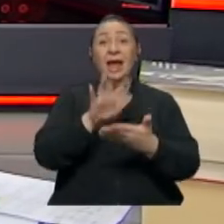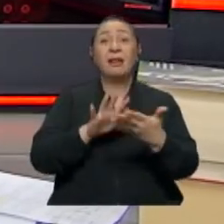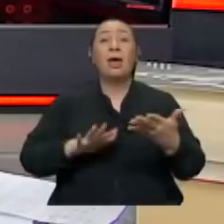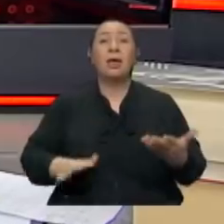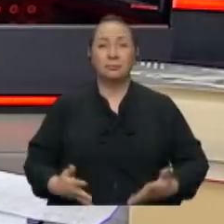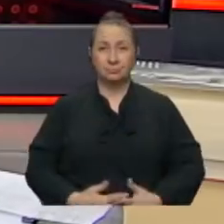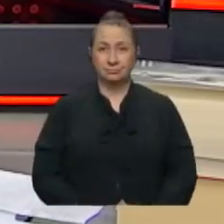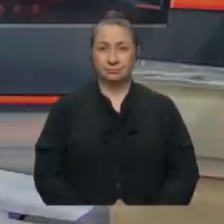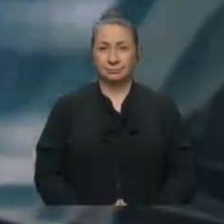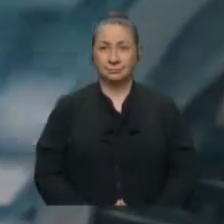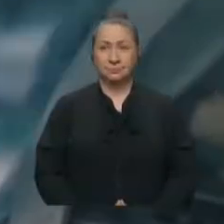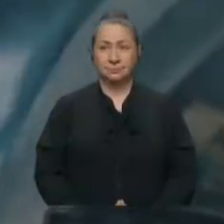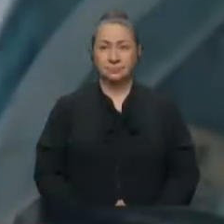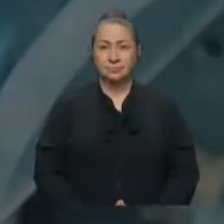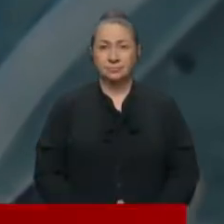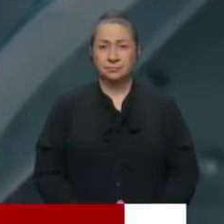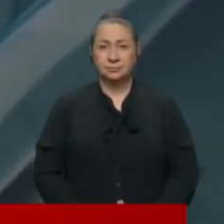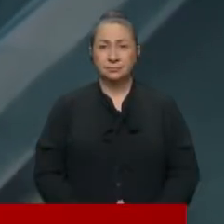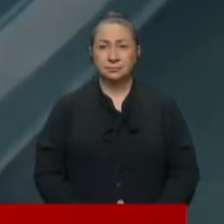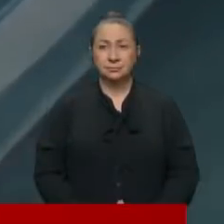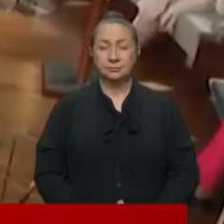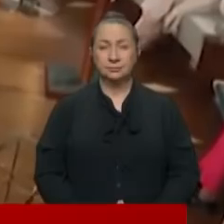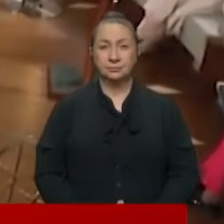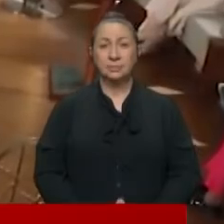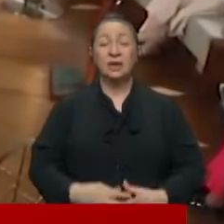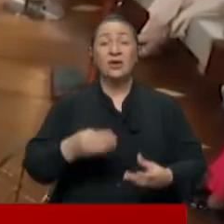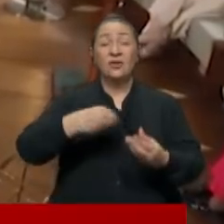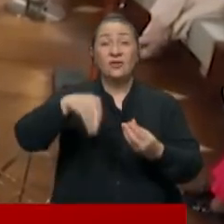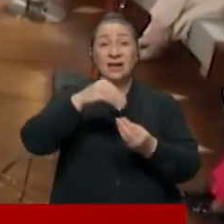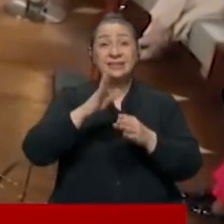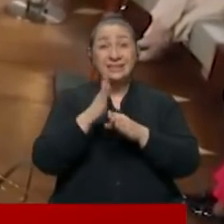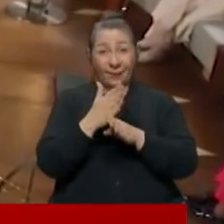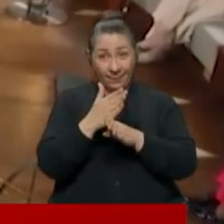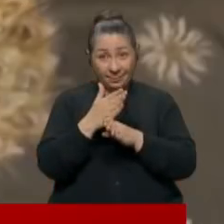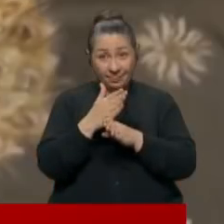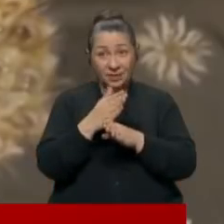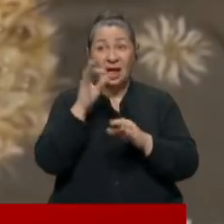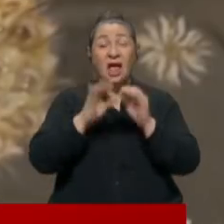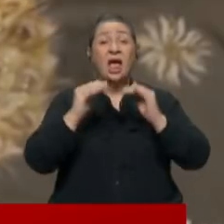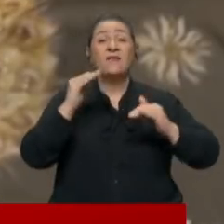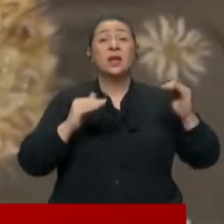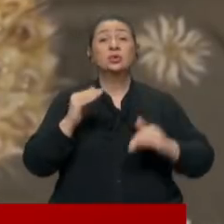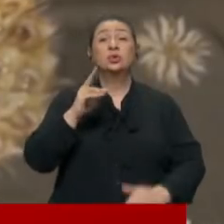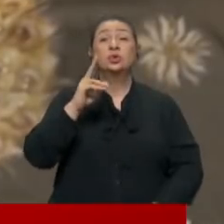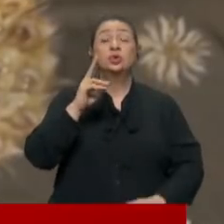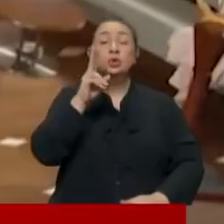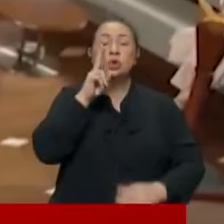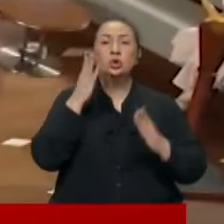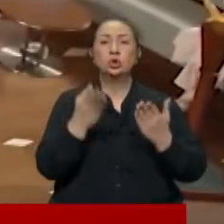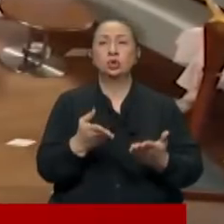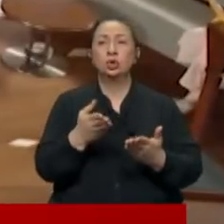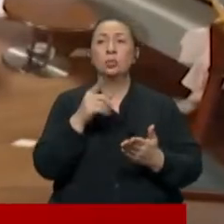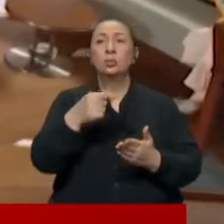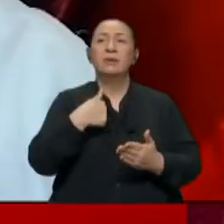karnesi bu faiz sebep enflasyon neticedir